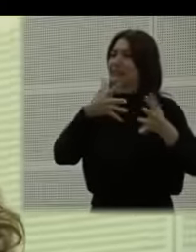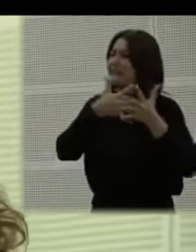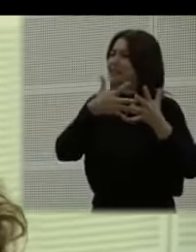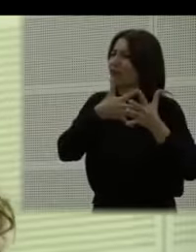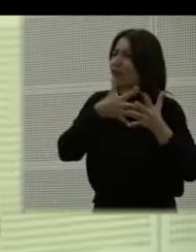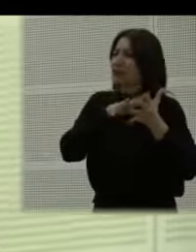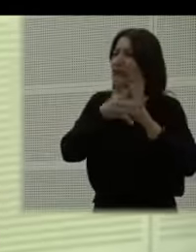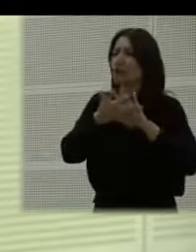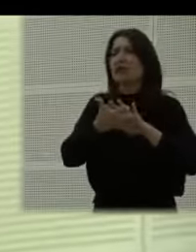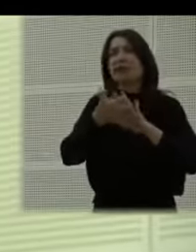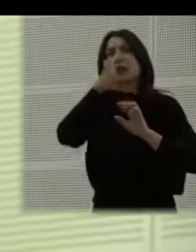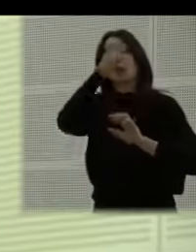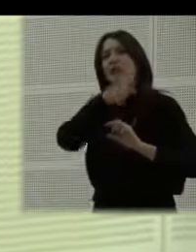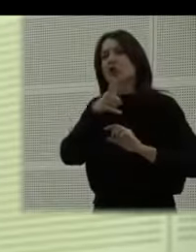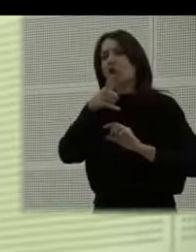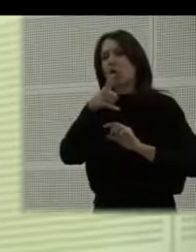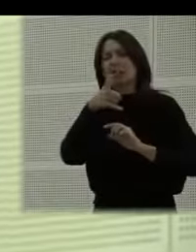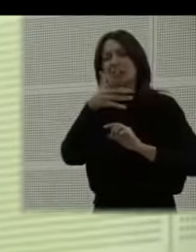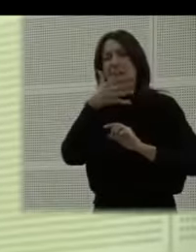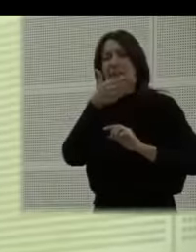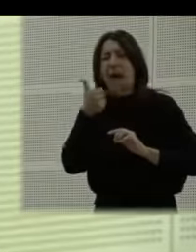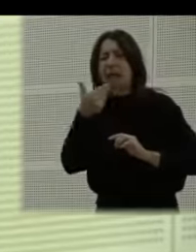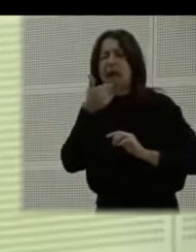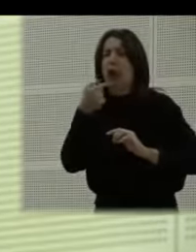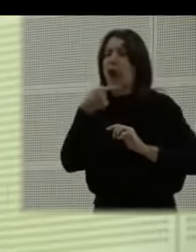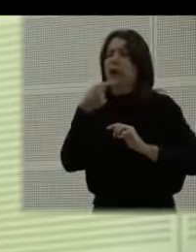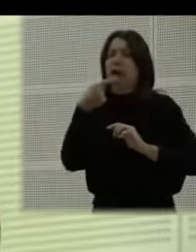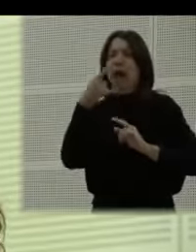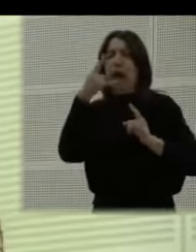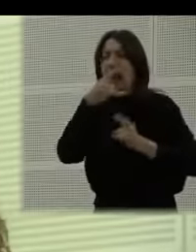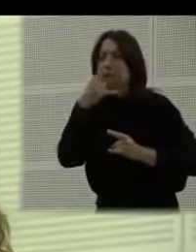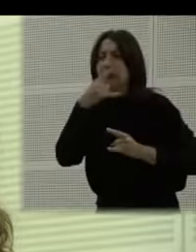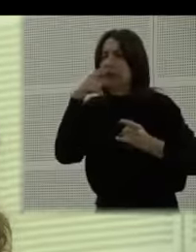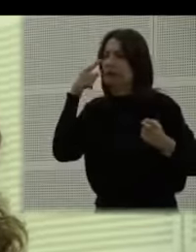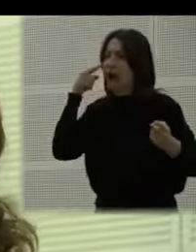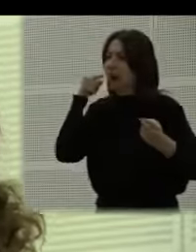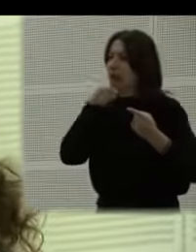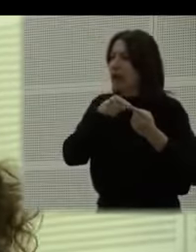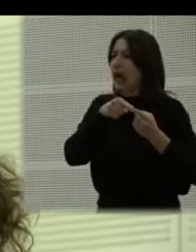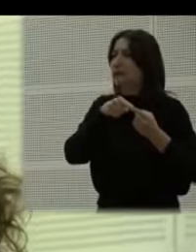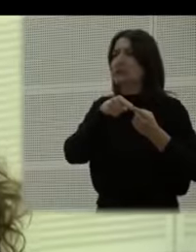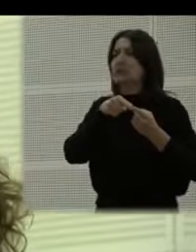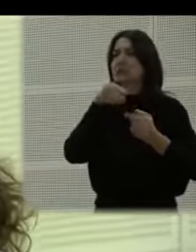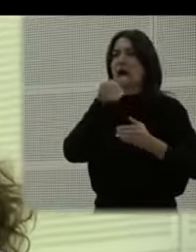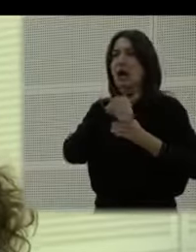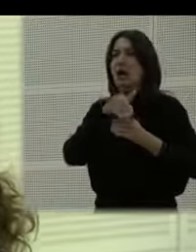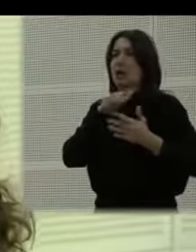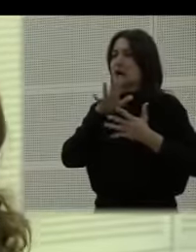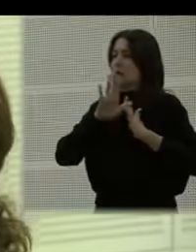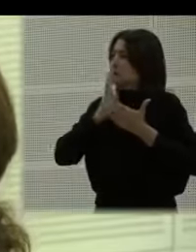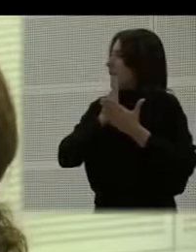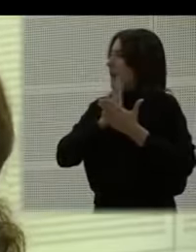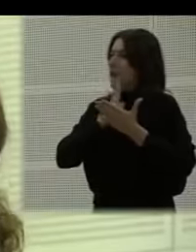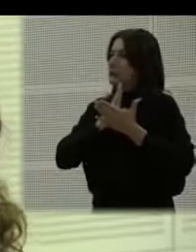persona malinconica, cattiva, depressa. Quando ho cominciato a prendere in mano la mia vita e